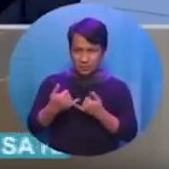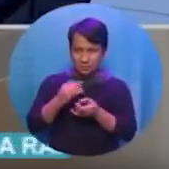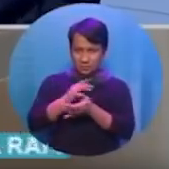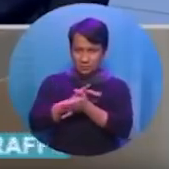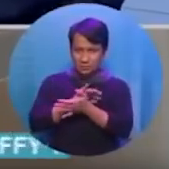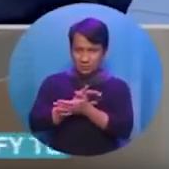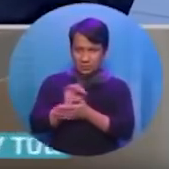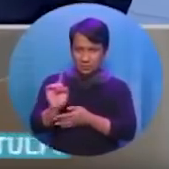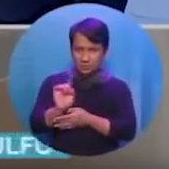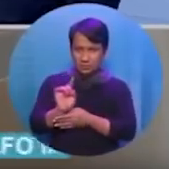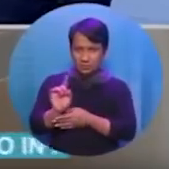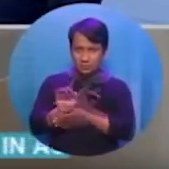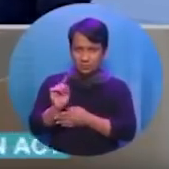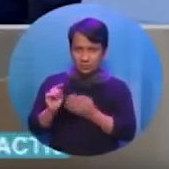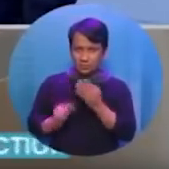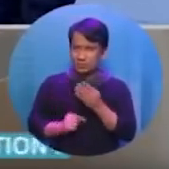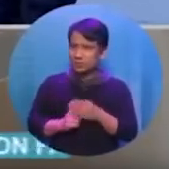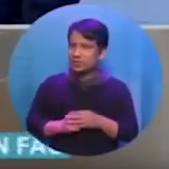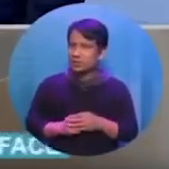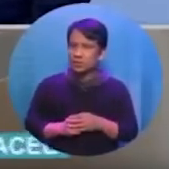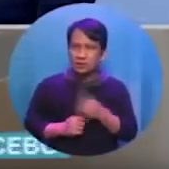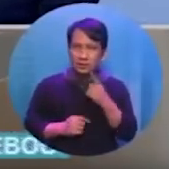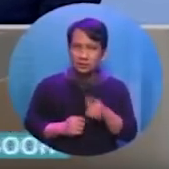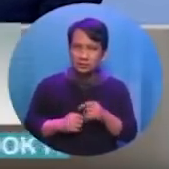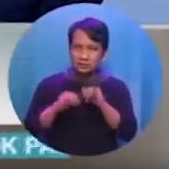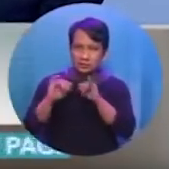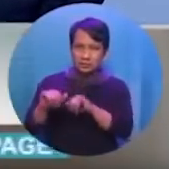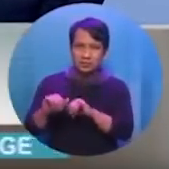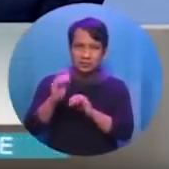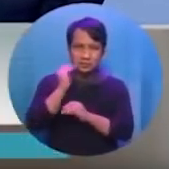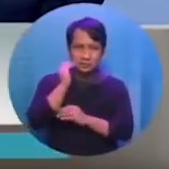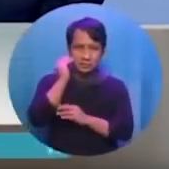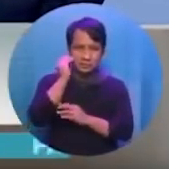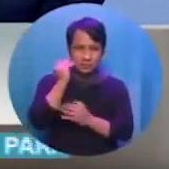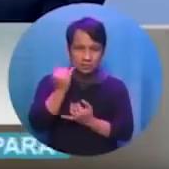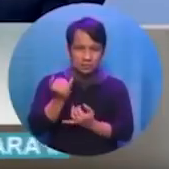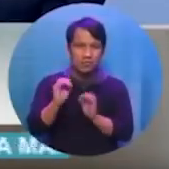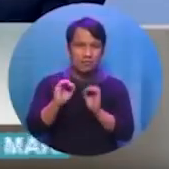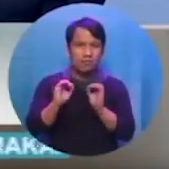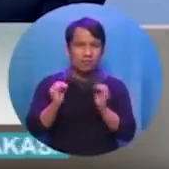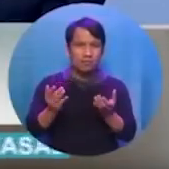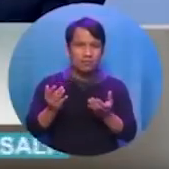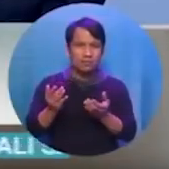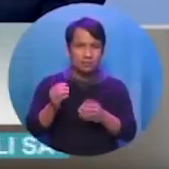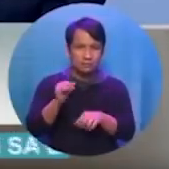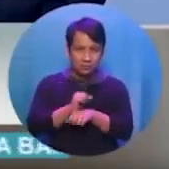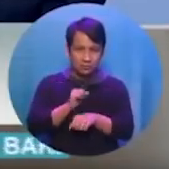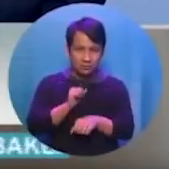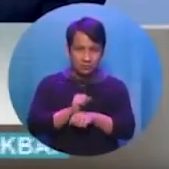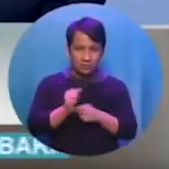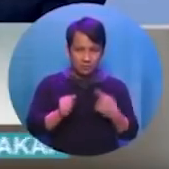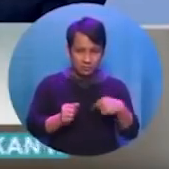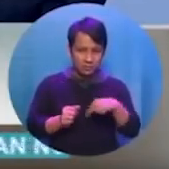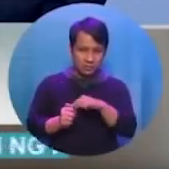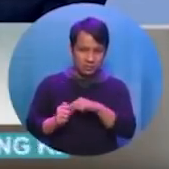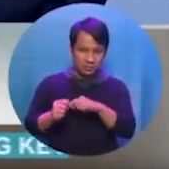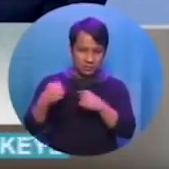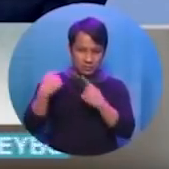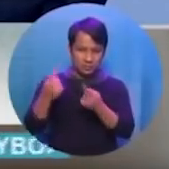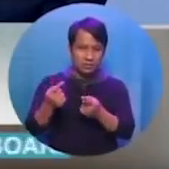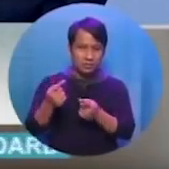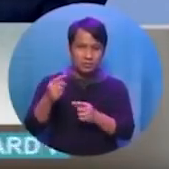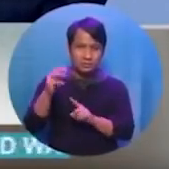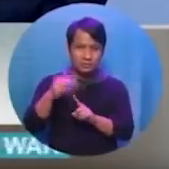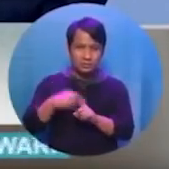COVID? Ay, naka-stay home po kami kapag ganito kasi wala po kaming trabaho ngayon since long last